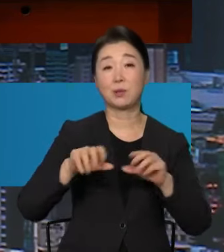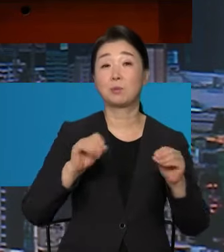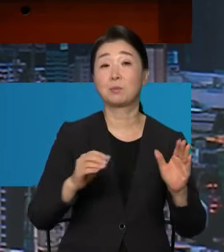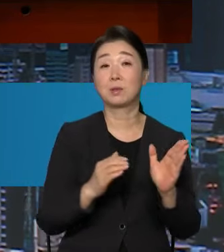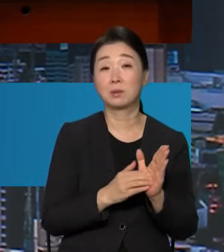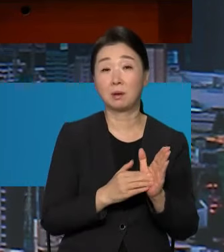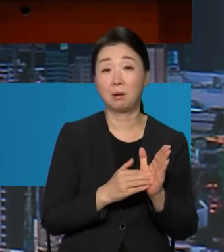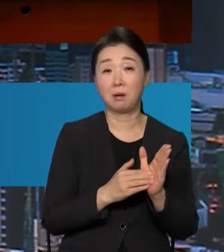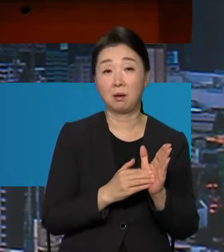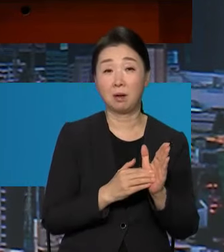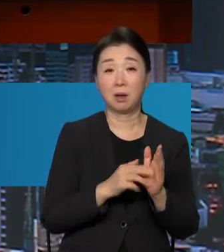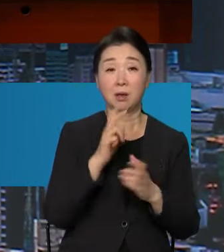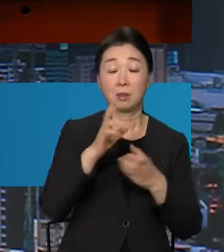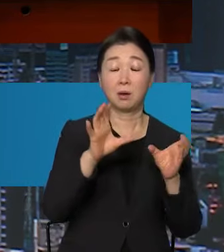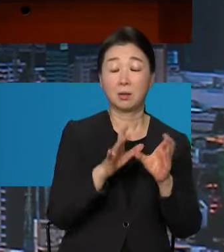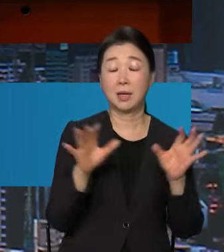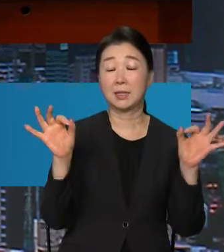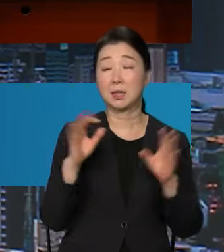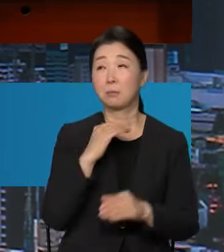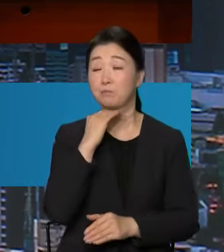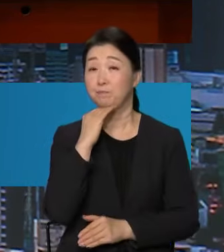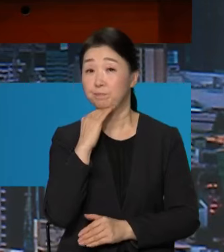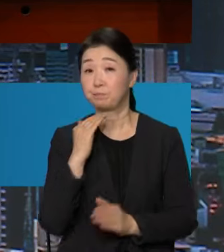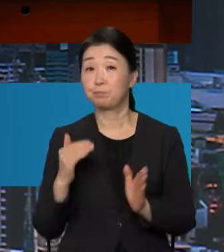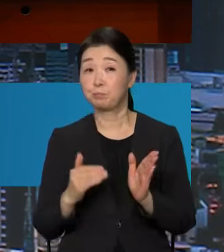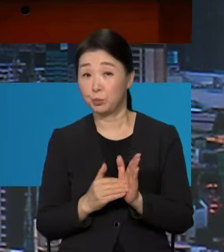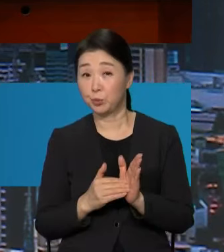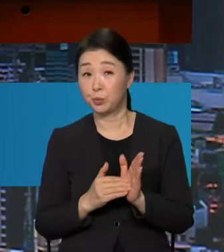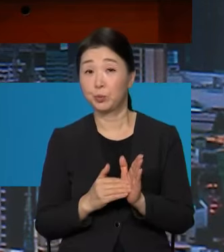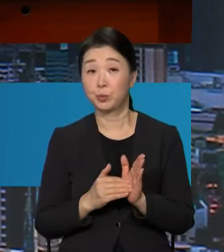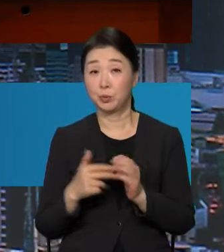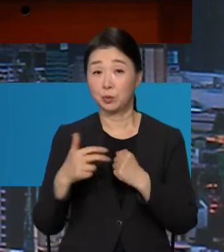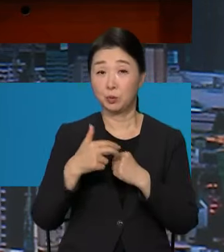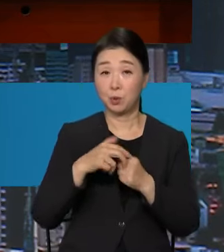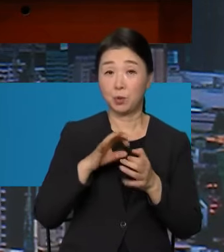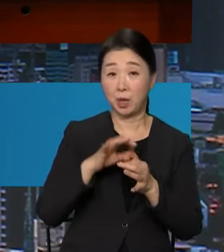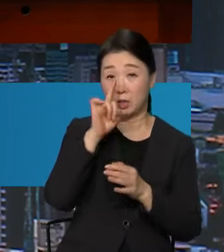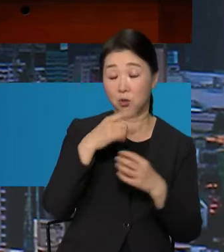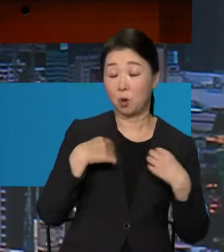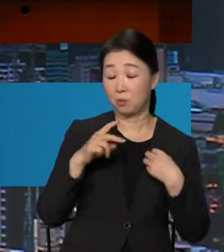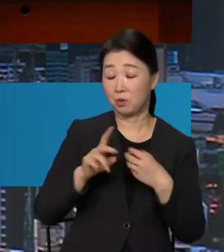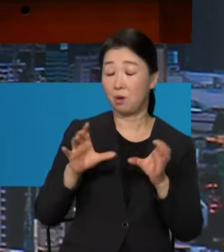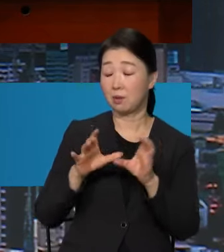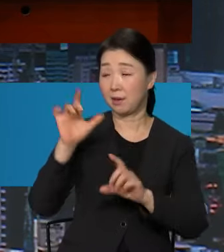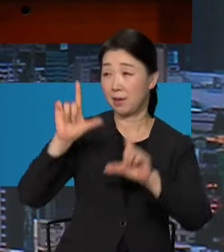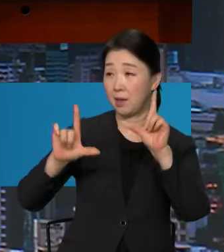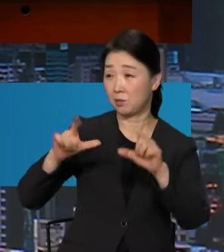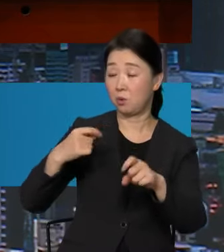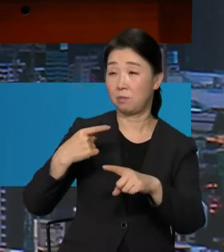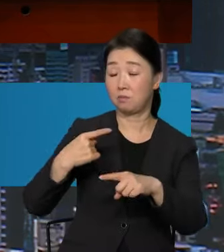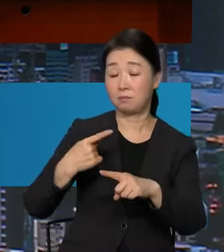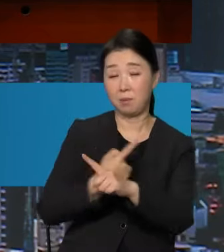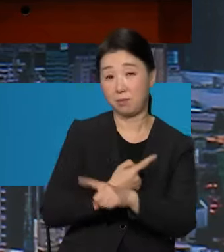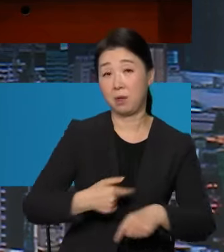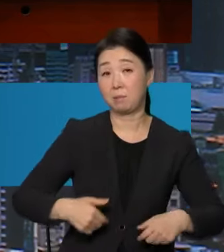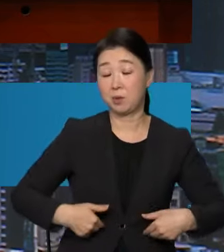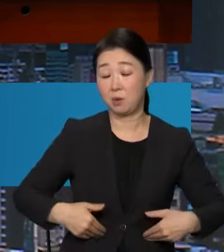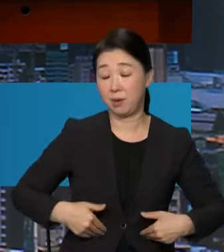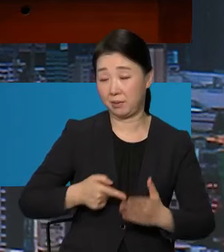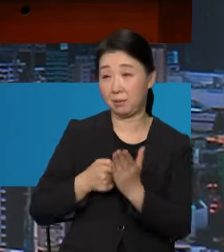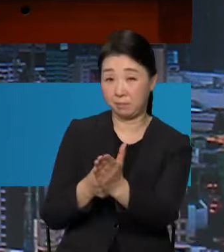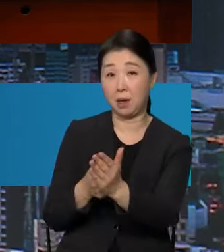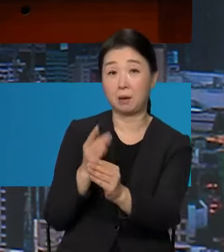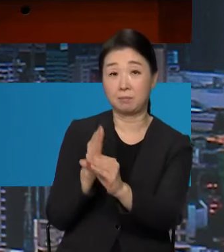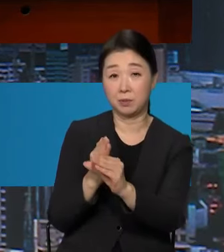여당은 잠시 휴지기일 뿐이라고 했지만 의료계는 정부 여당의 태도 변화가 필요하다는 강경한 입장을 밝혔습니다. 하지만